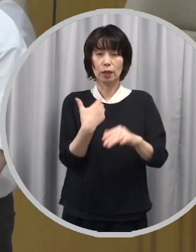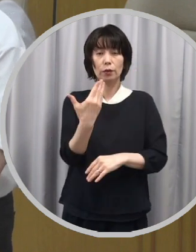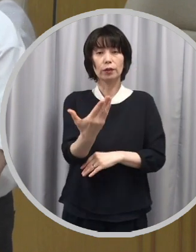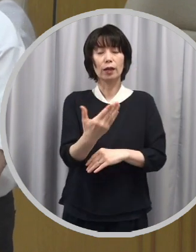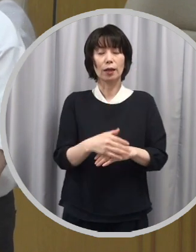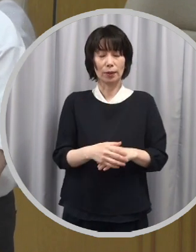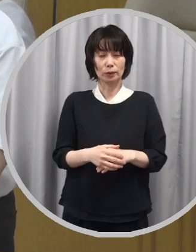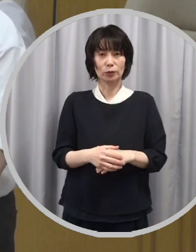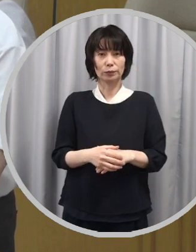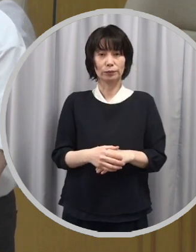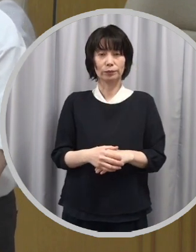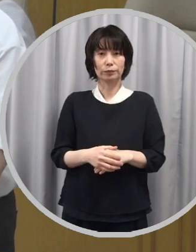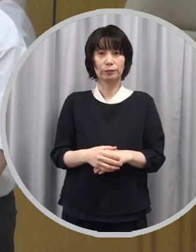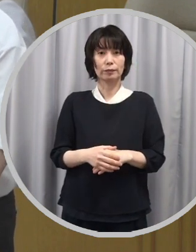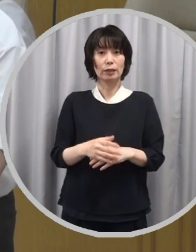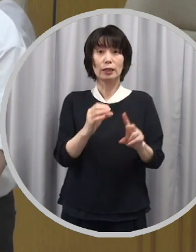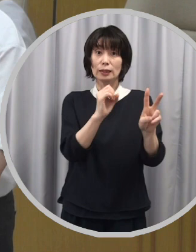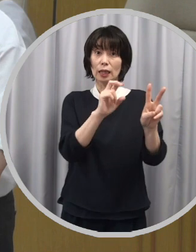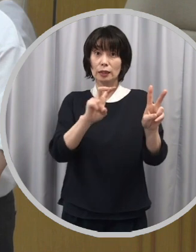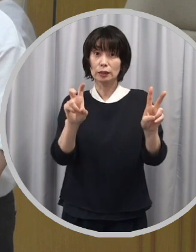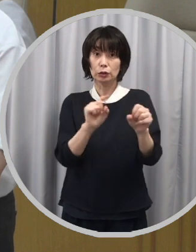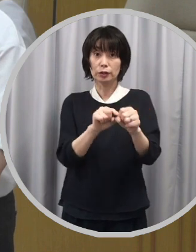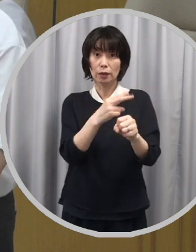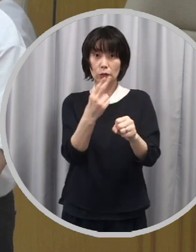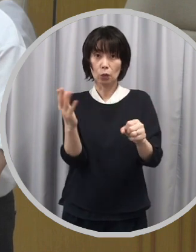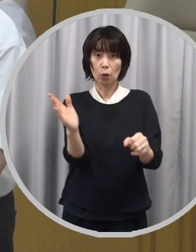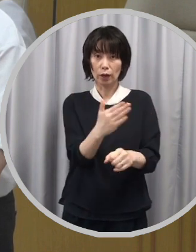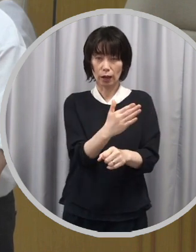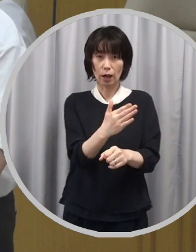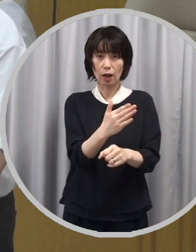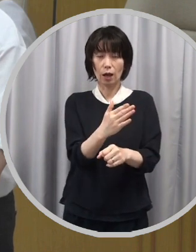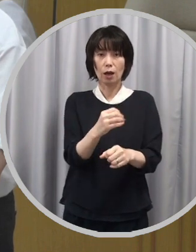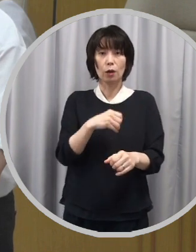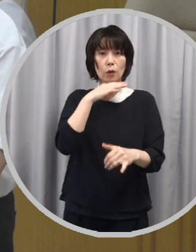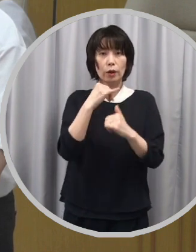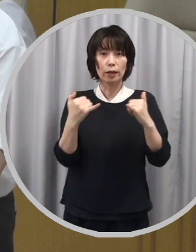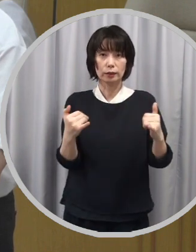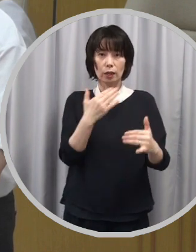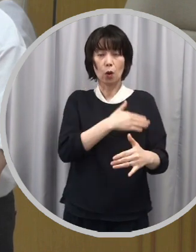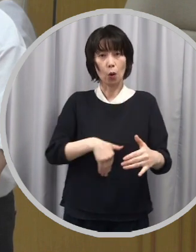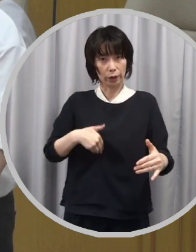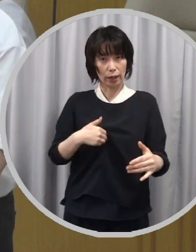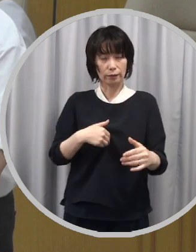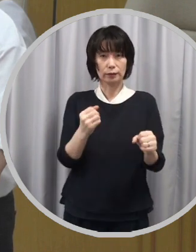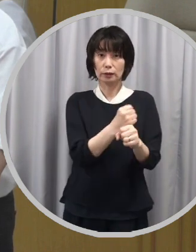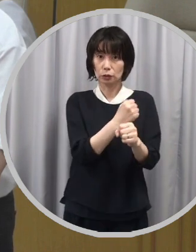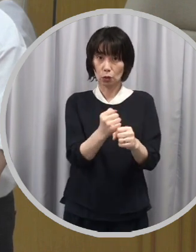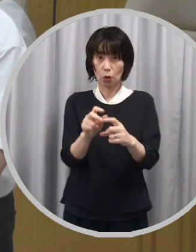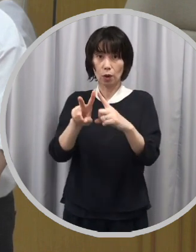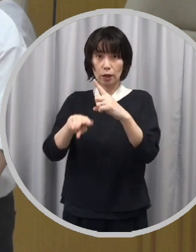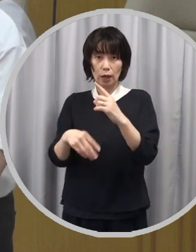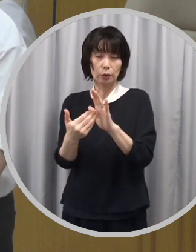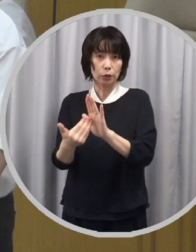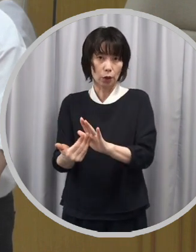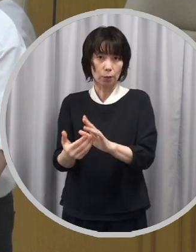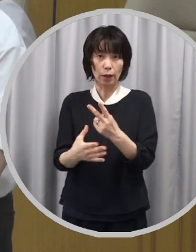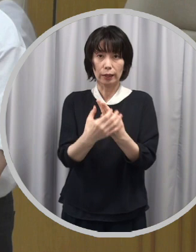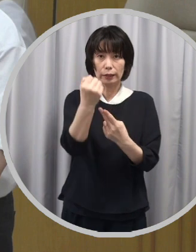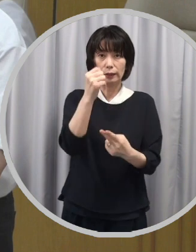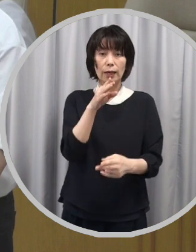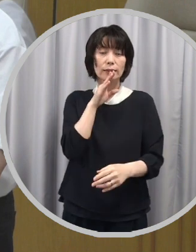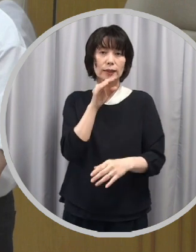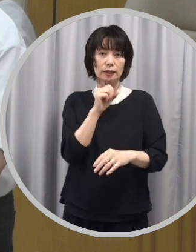。2020年度より高齢者の保険事業と介護予防の一体的実施